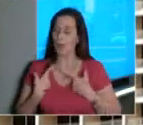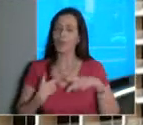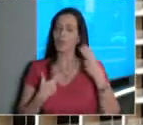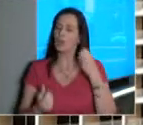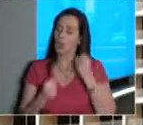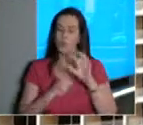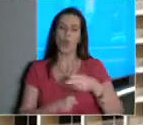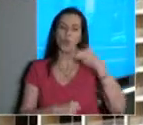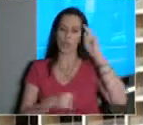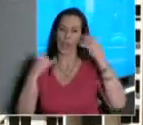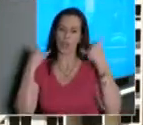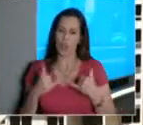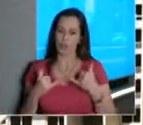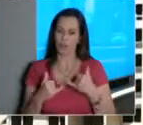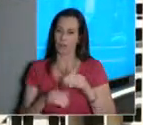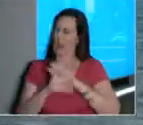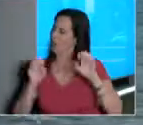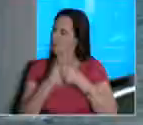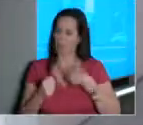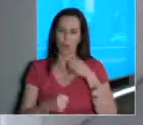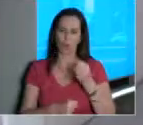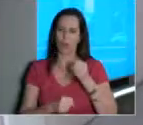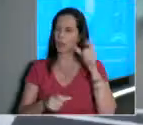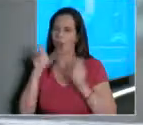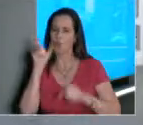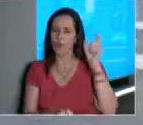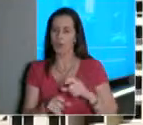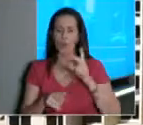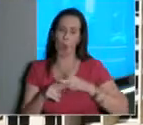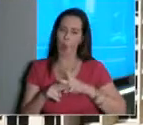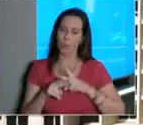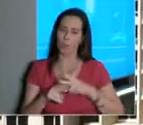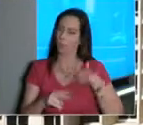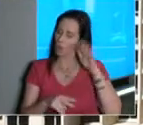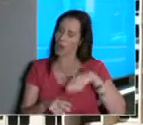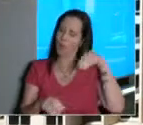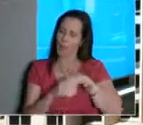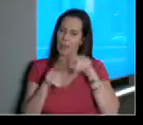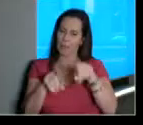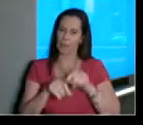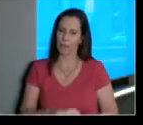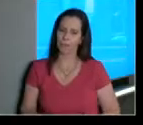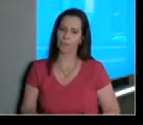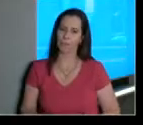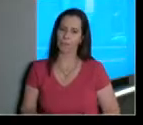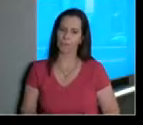יהיו קשים אפילו יותר עכשיו. אל תרסו לנו את התיירות, את התושבים ואת החולים. אנחנו גם חלק ממכם.